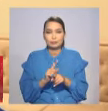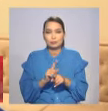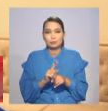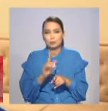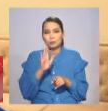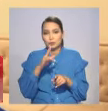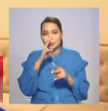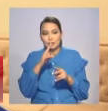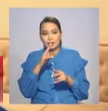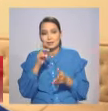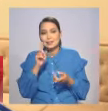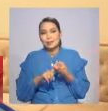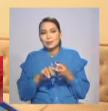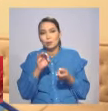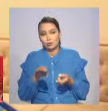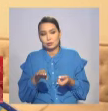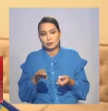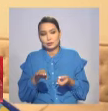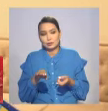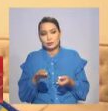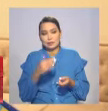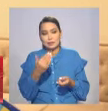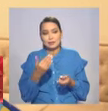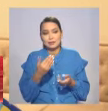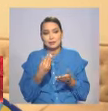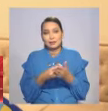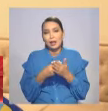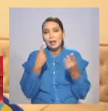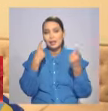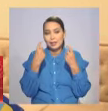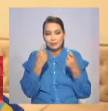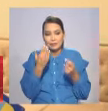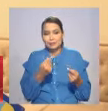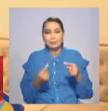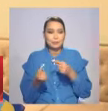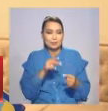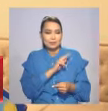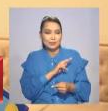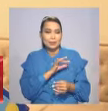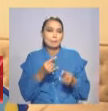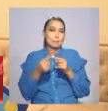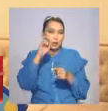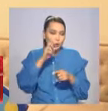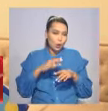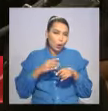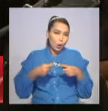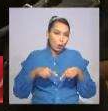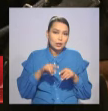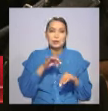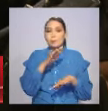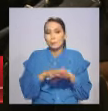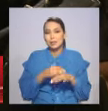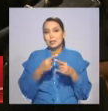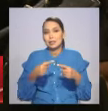Но это все зависит от развития наших информационных систем, взаимодействия между госорганами, банковской сферы, ну и